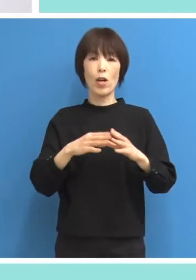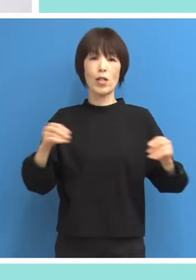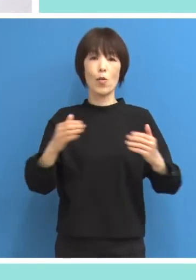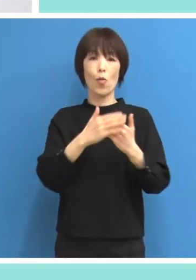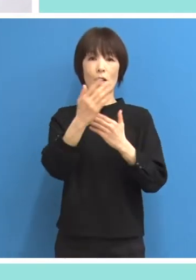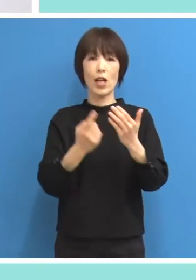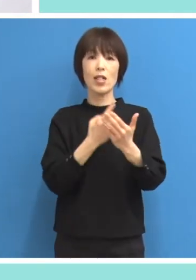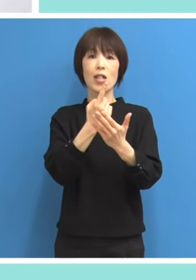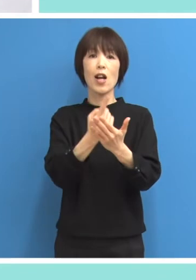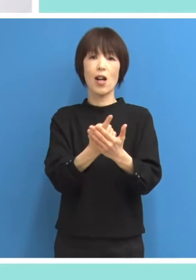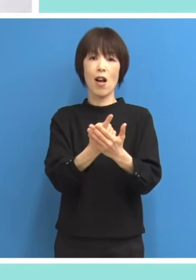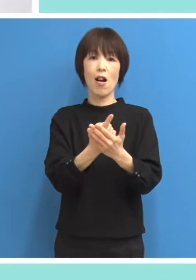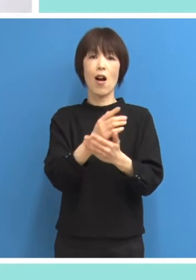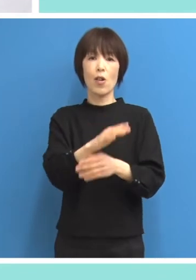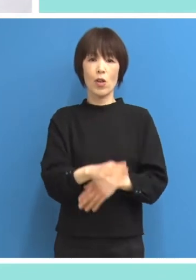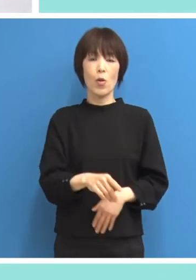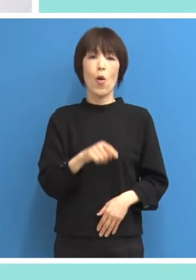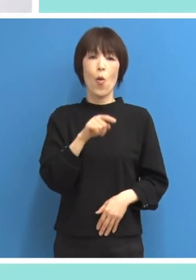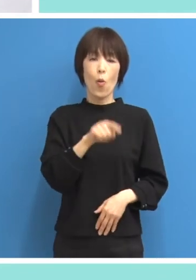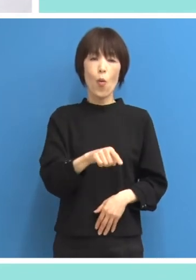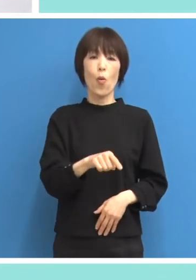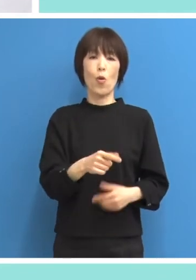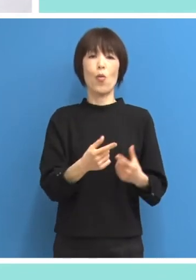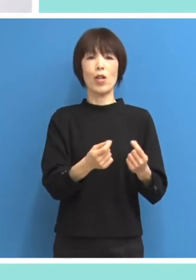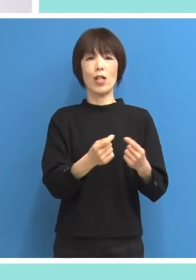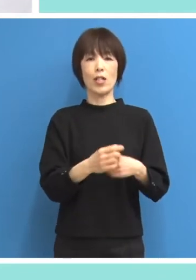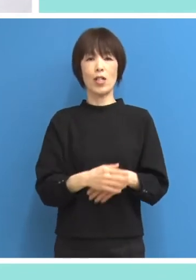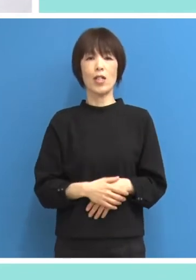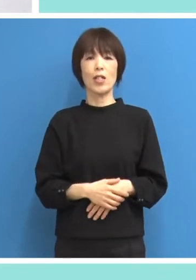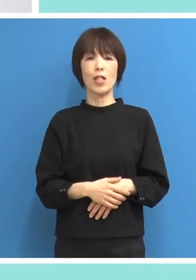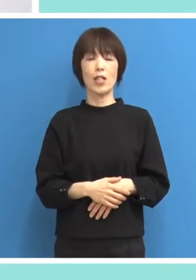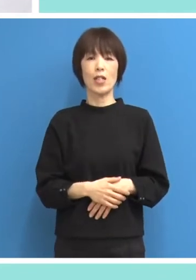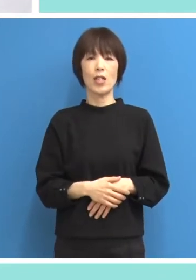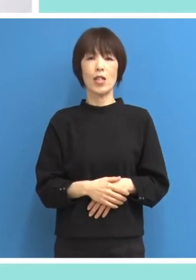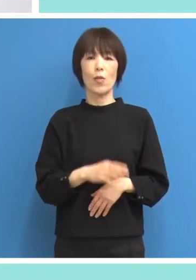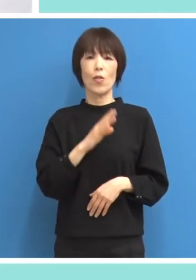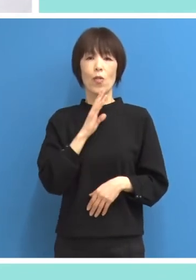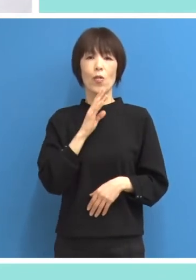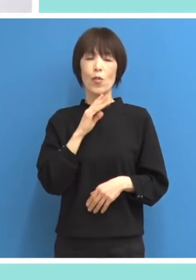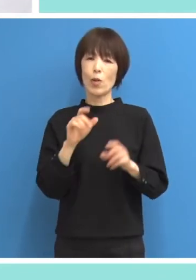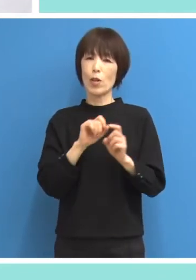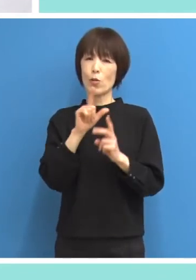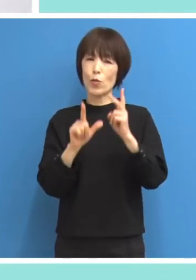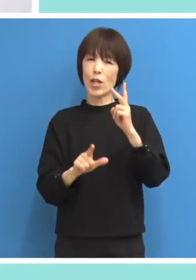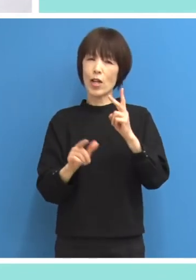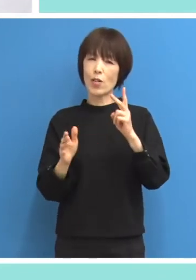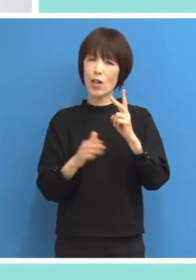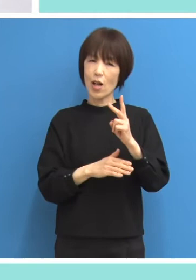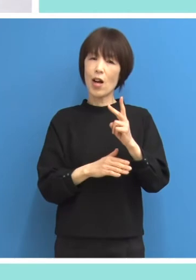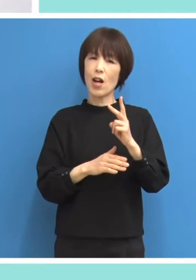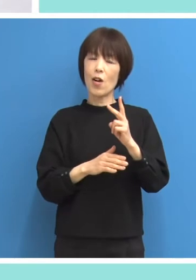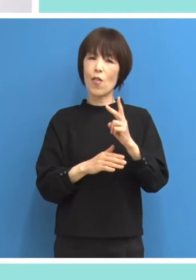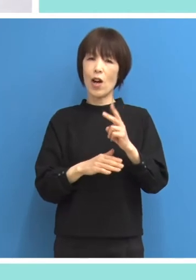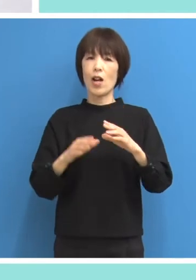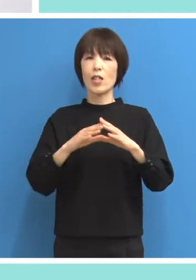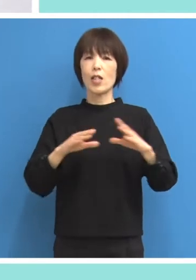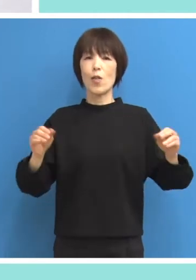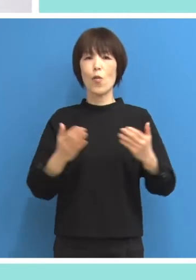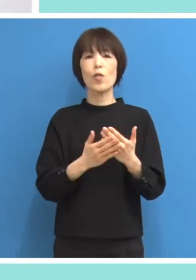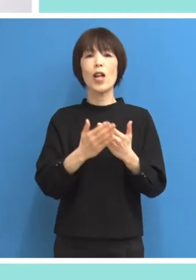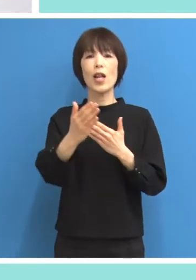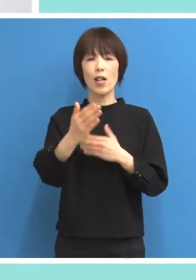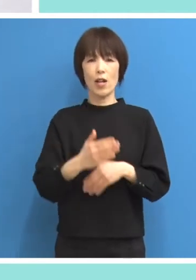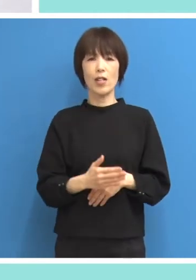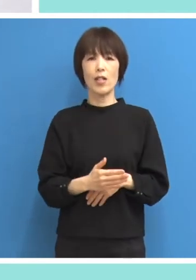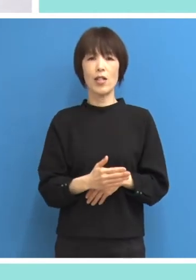切符を獲得しましたが、ここにも大村の子たちがいる、まあ、本当に年末年始スポーツの全国大会、高校生の大会